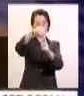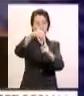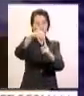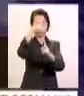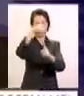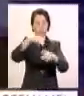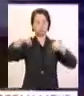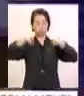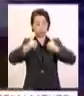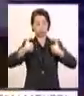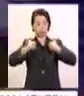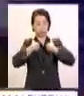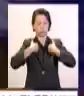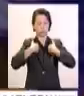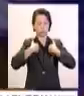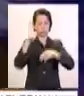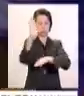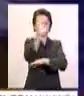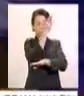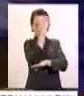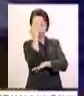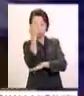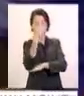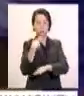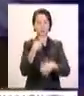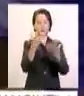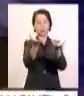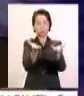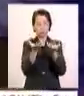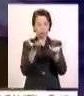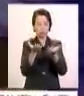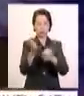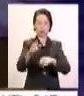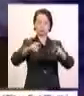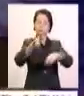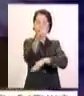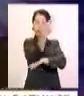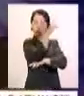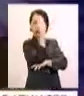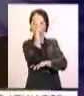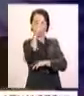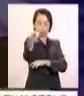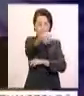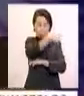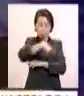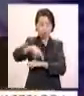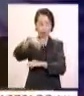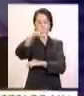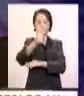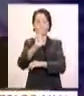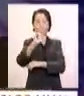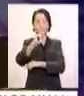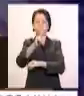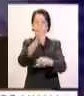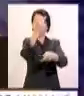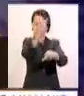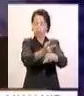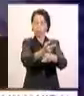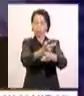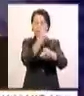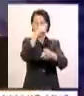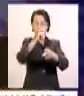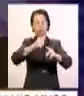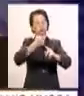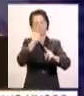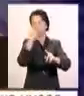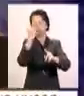mangrove forest. We don't want the mangrove forest to be cut down in order to develop